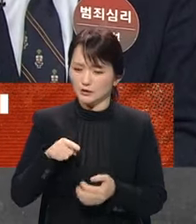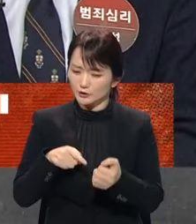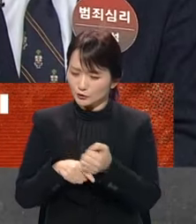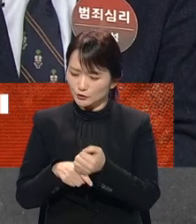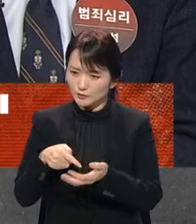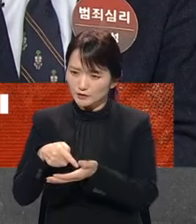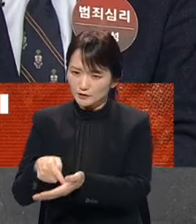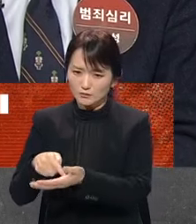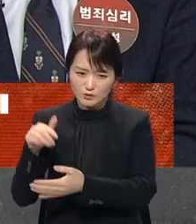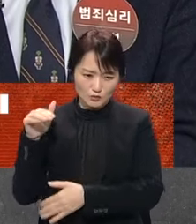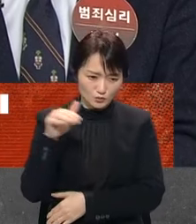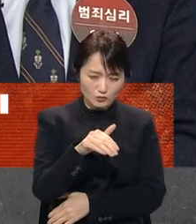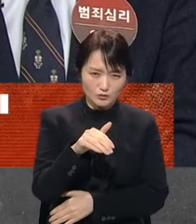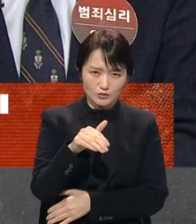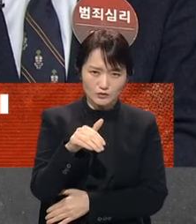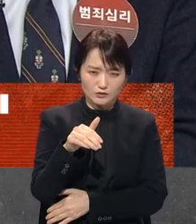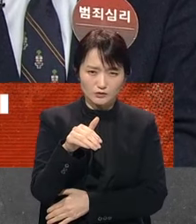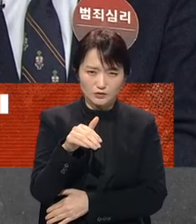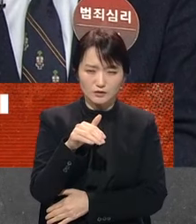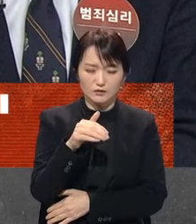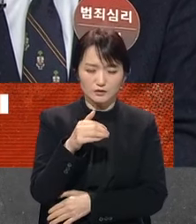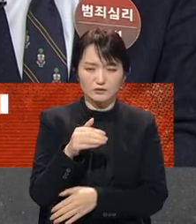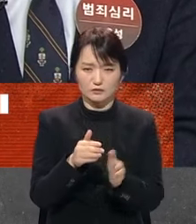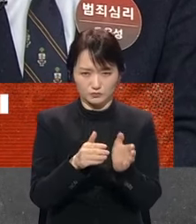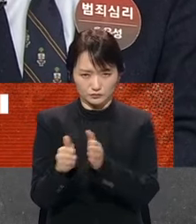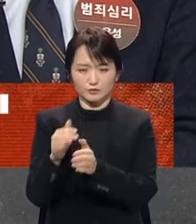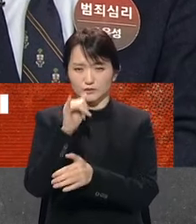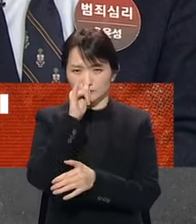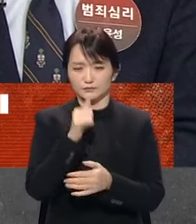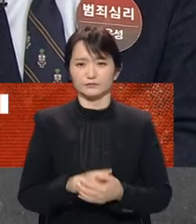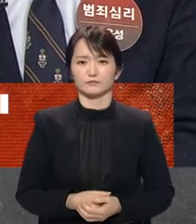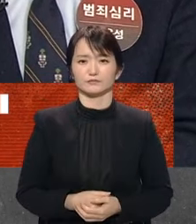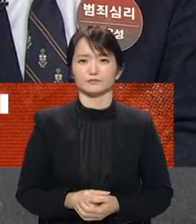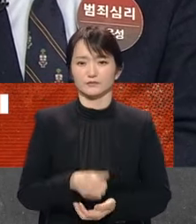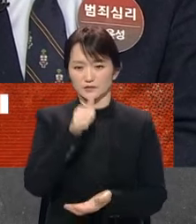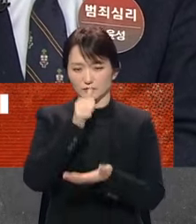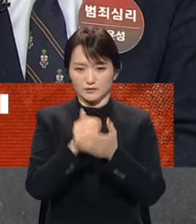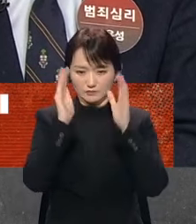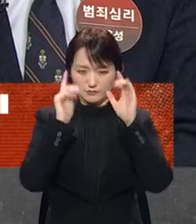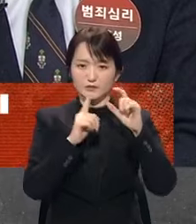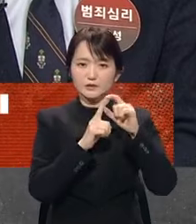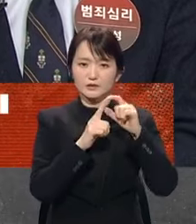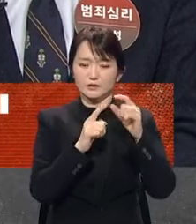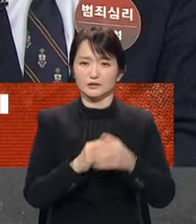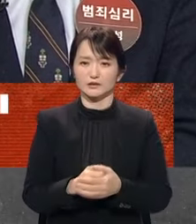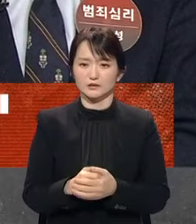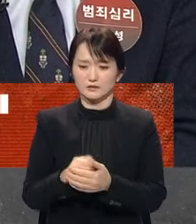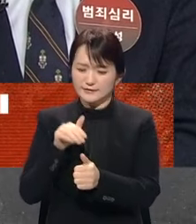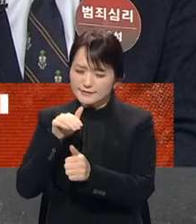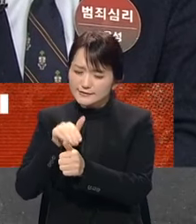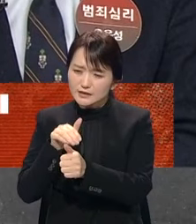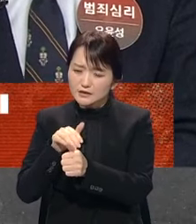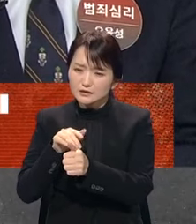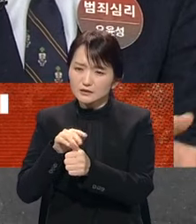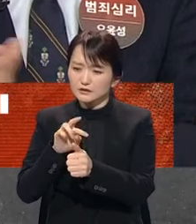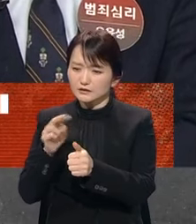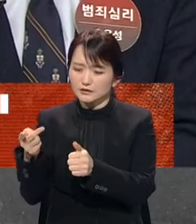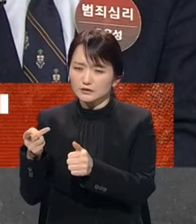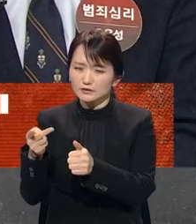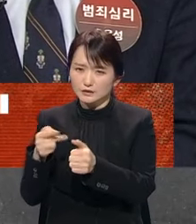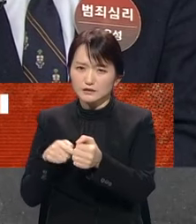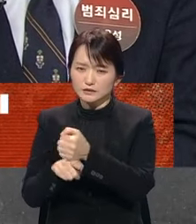마음의 준비가 항상 되어 있었던 사람으로 보입니다. 이걸 우리가 이제 범죄학 용어로 해서 자극 전환 이론이라고 해서